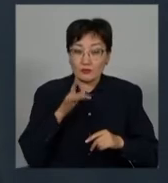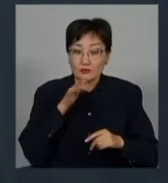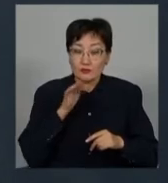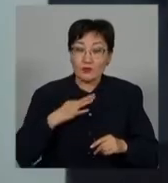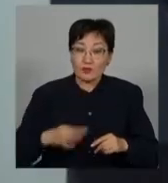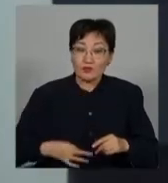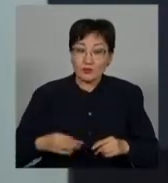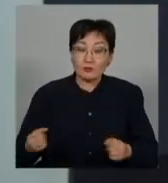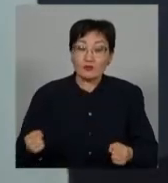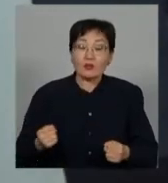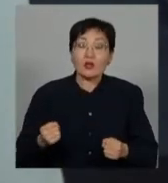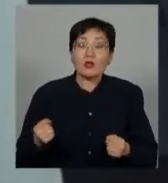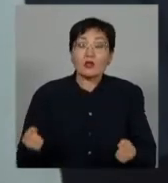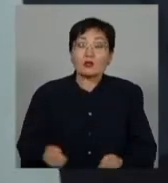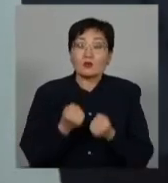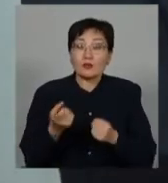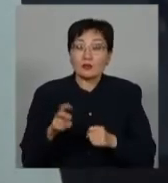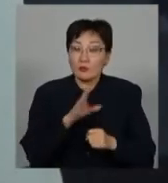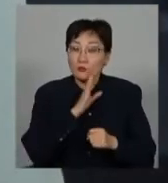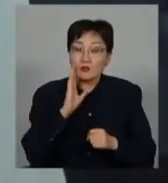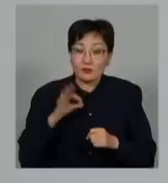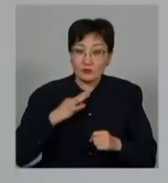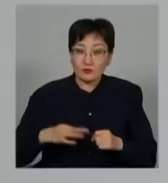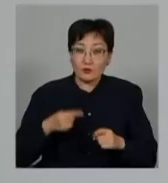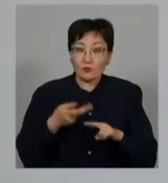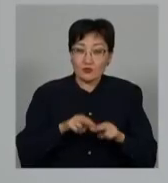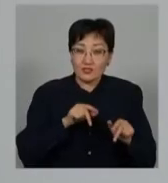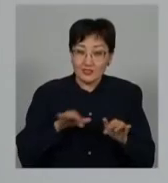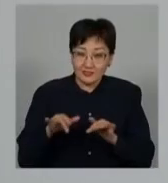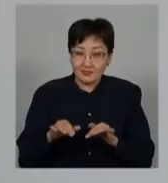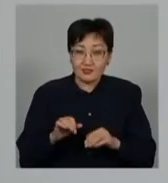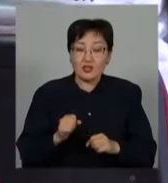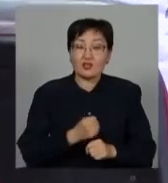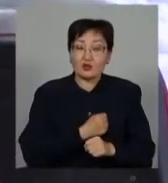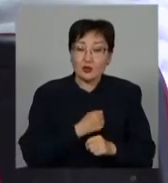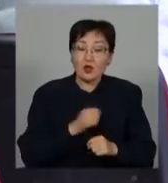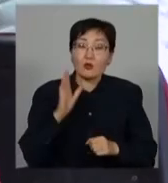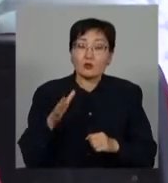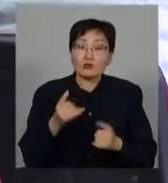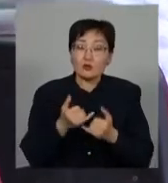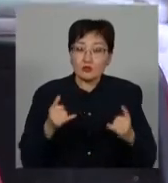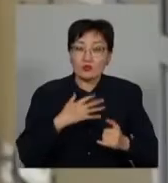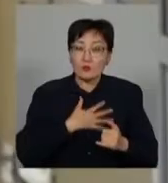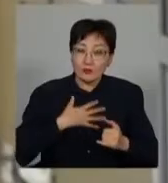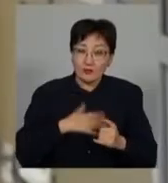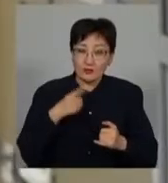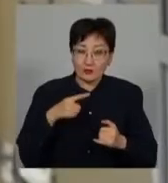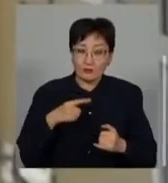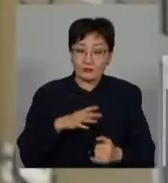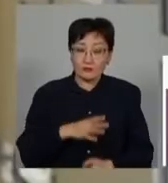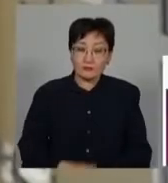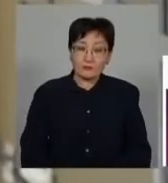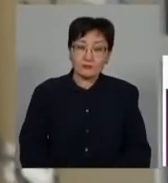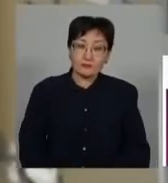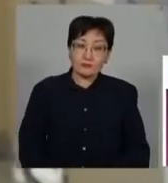ұлын қолдауға келген анасы перзентінің бұл әрекетіне іштей налайтынын, болашағы үшін уайымдайтынын жеткізді. Білмеймін, бұл қандай